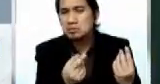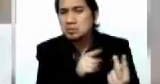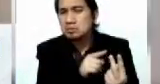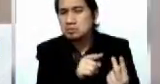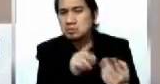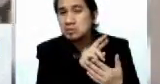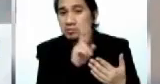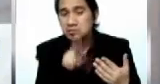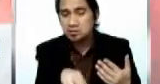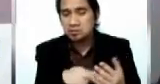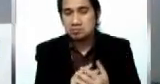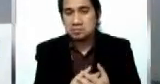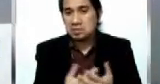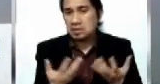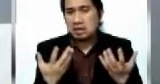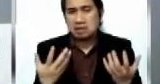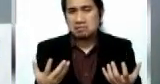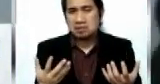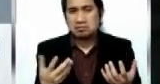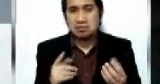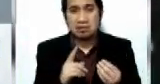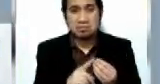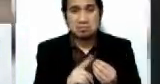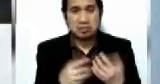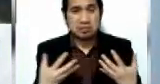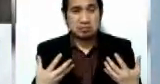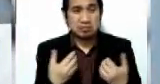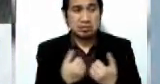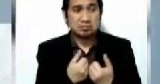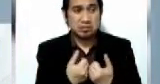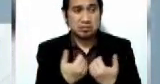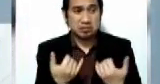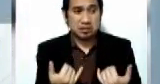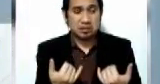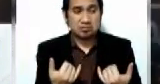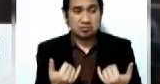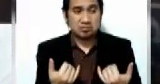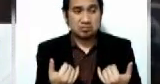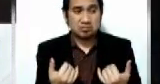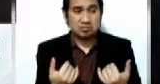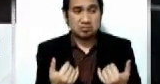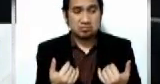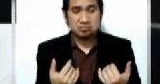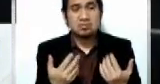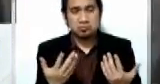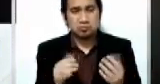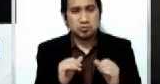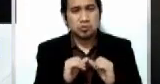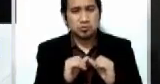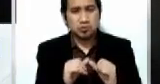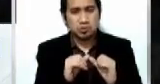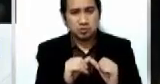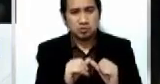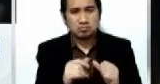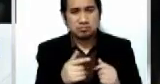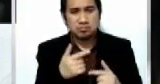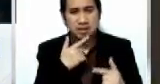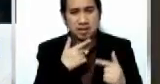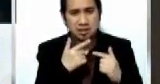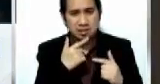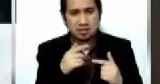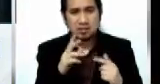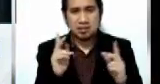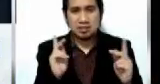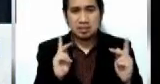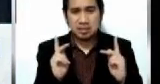Mabibigat man ang mga pagsubok kay Sensen ngayong gabi. Off-cam, tuloy pa rin ang tuwa at kilig sa Oh My Love